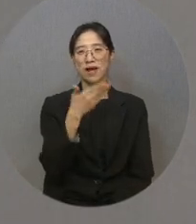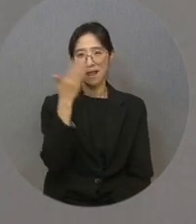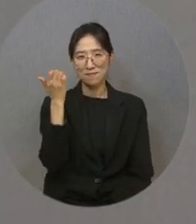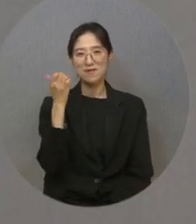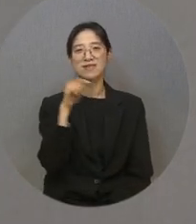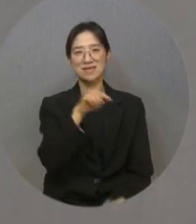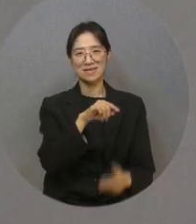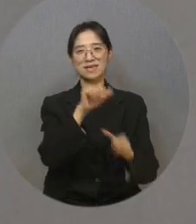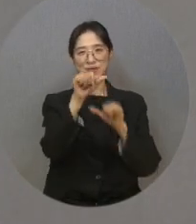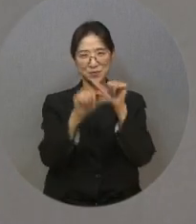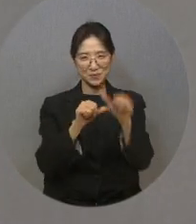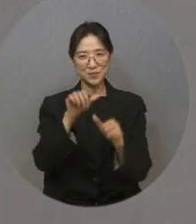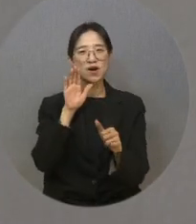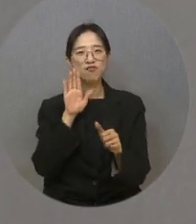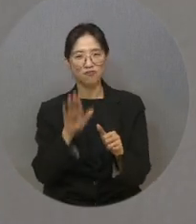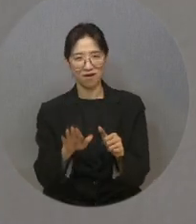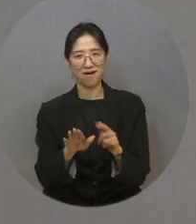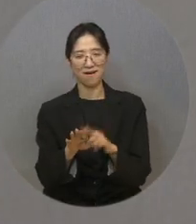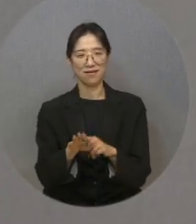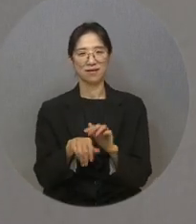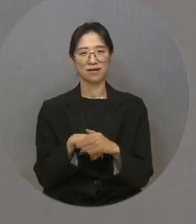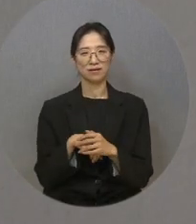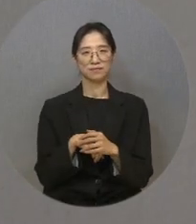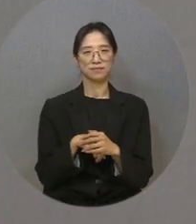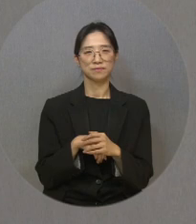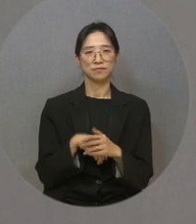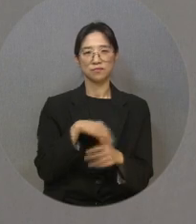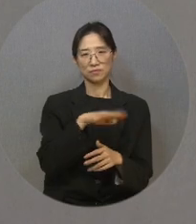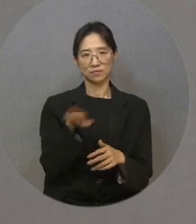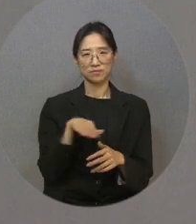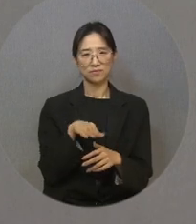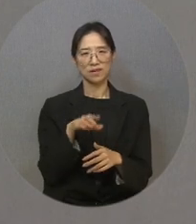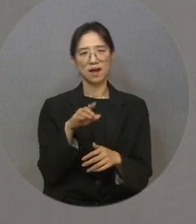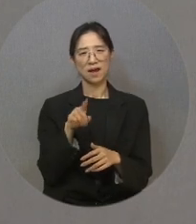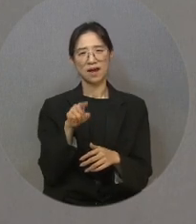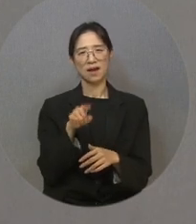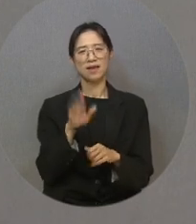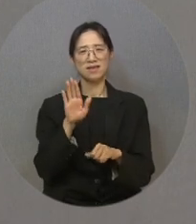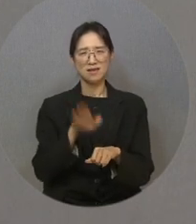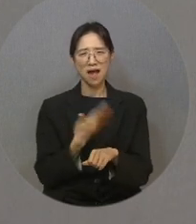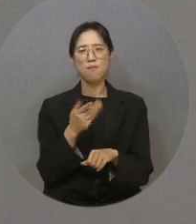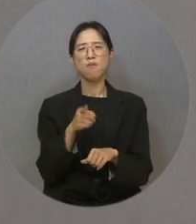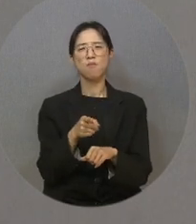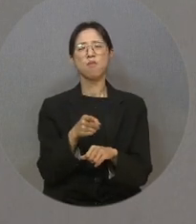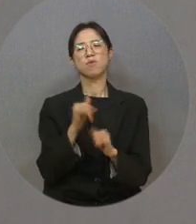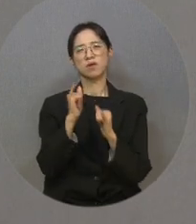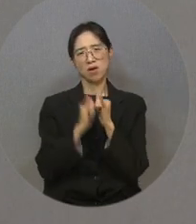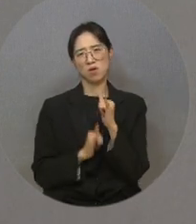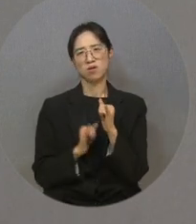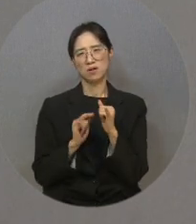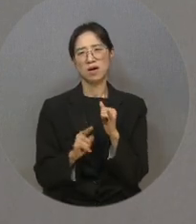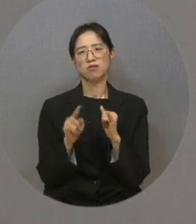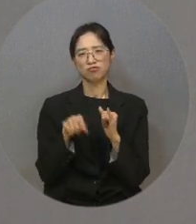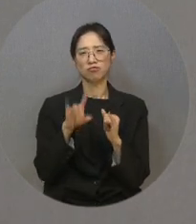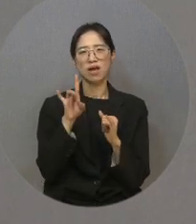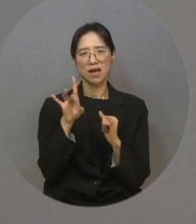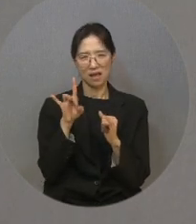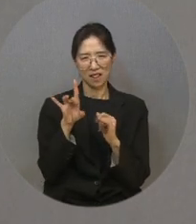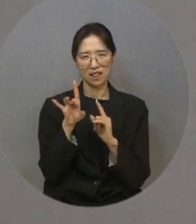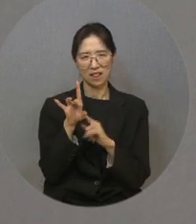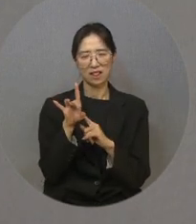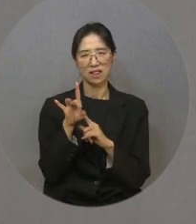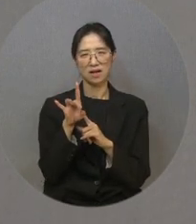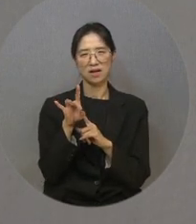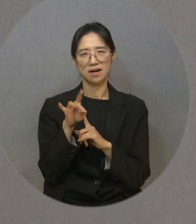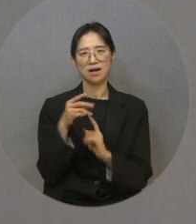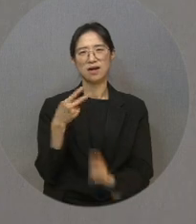단군 할아버지가 이제 나오게 되는데 우리가 그 가장 잘못된 역사 중에 하나가 바로